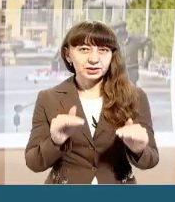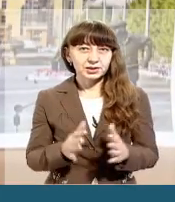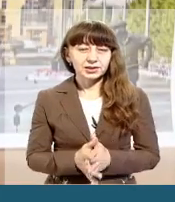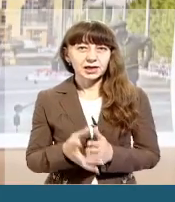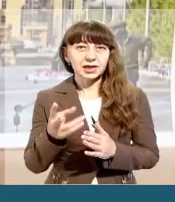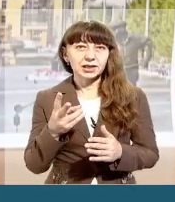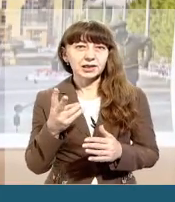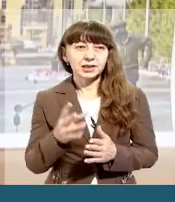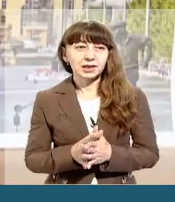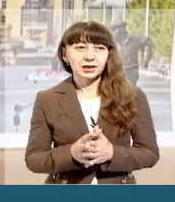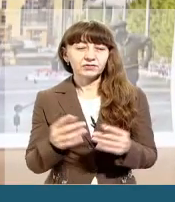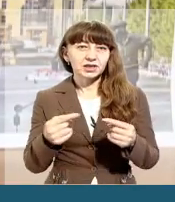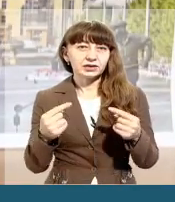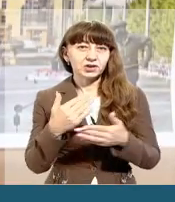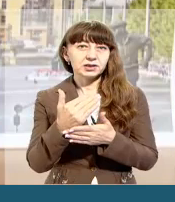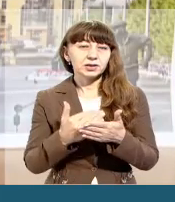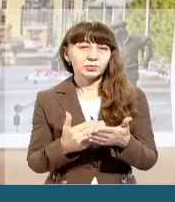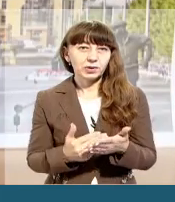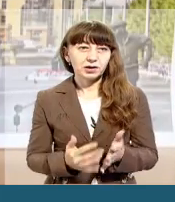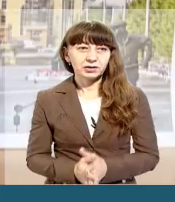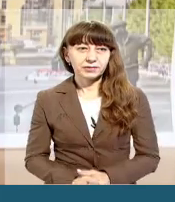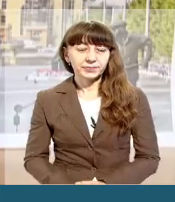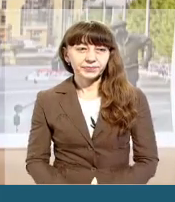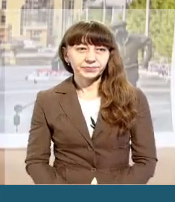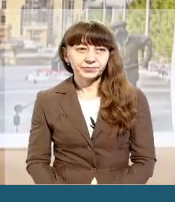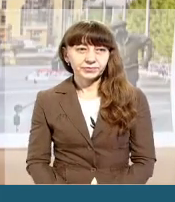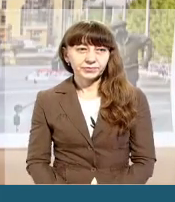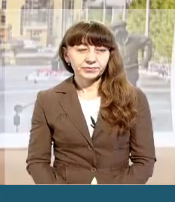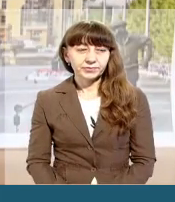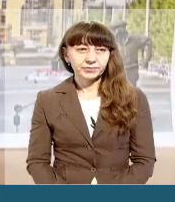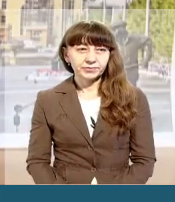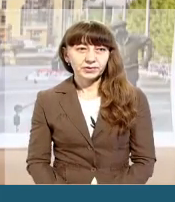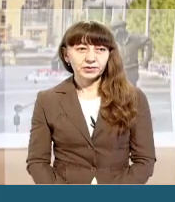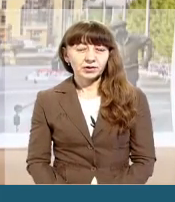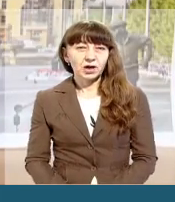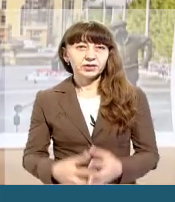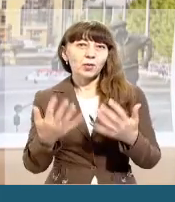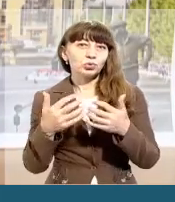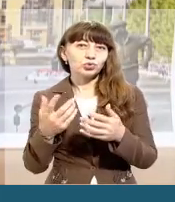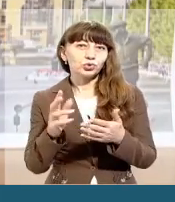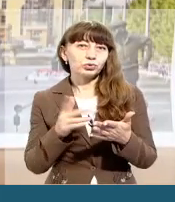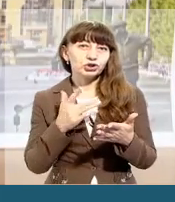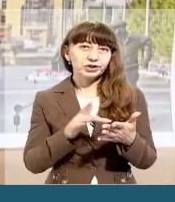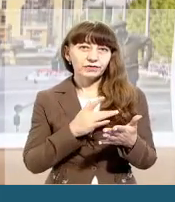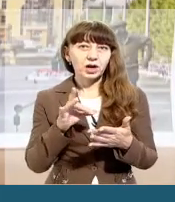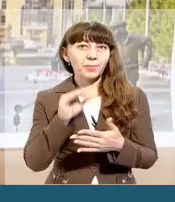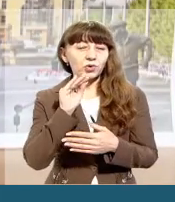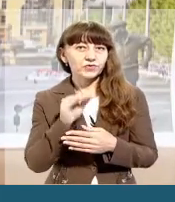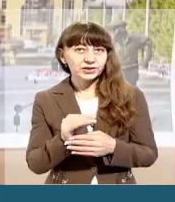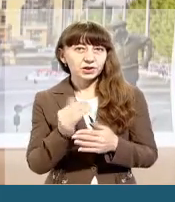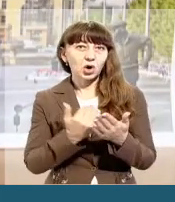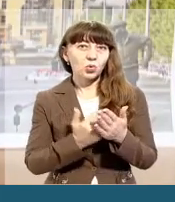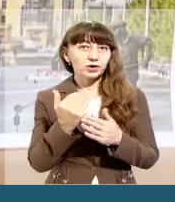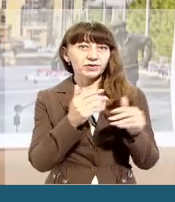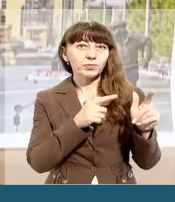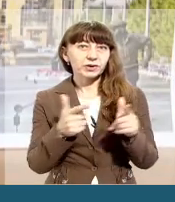кәсіби шеберлік ескеріледі. Тақырыптың ашылуы және оған балалардың ыждағатты қатысуы есепке алынады. Сол ретте сабаққа